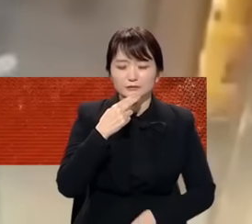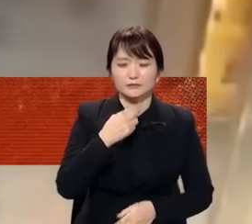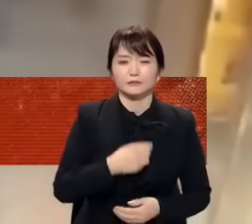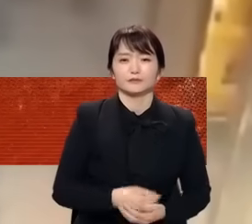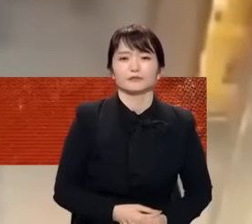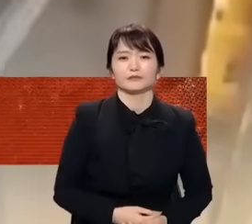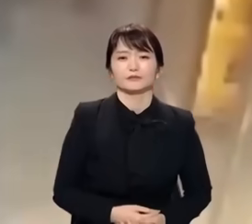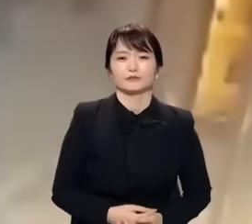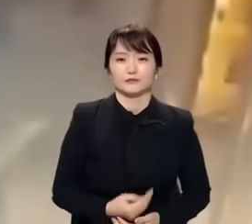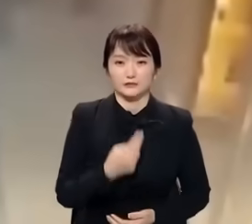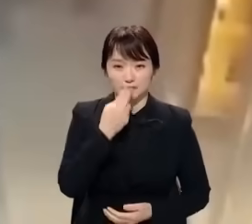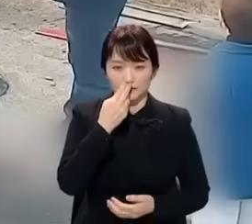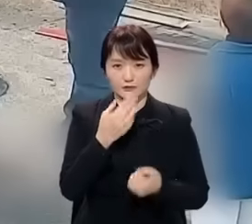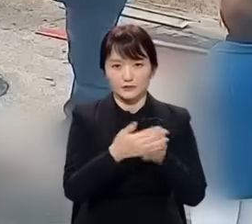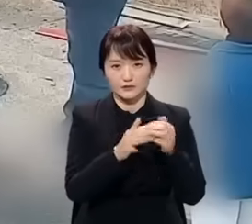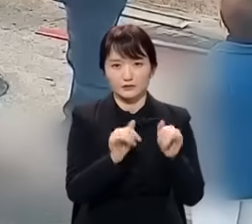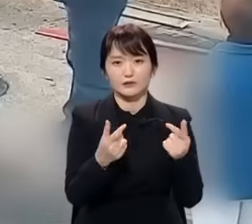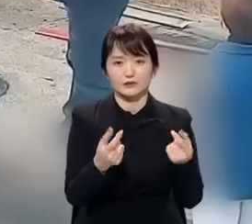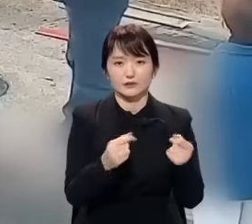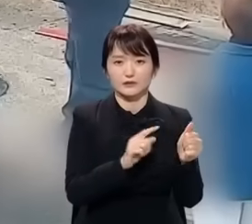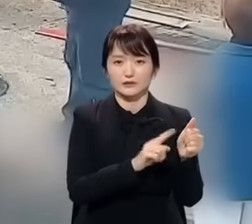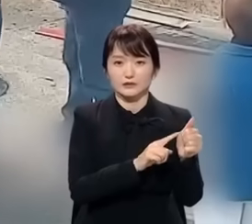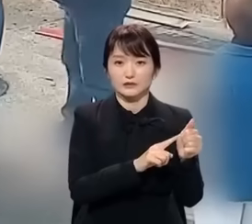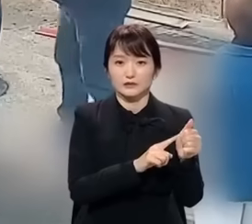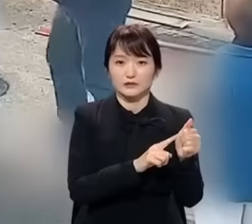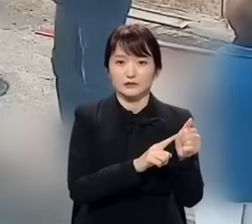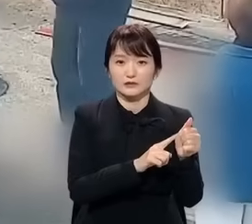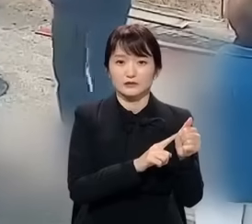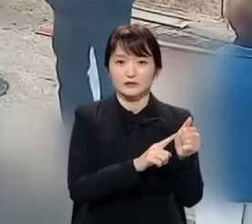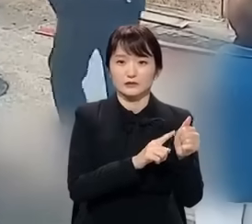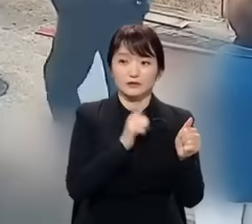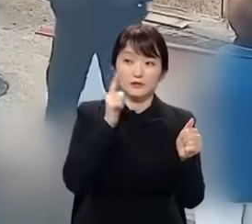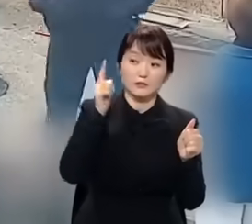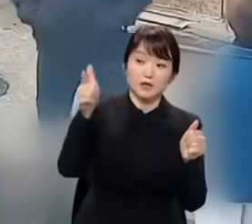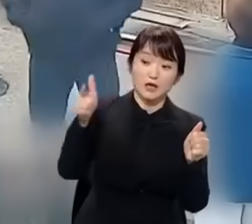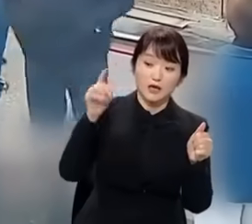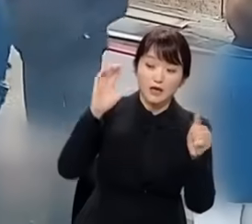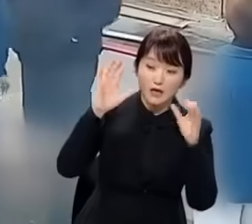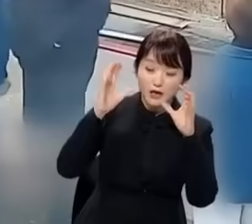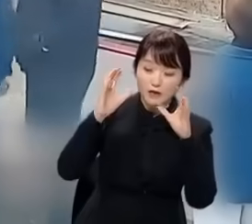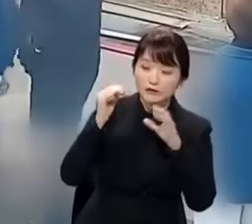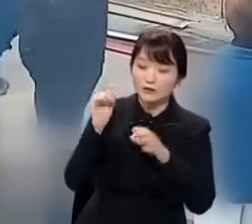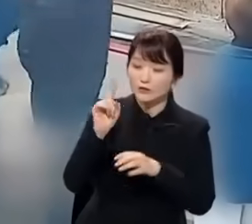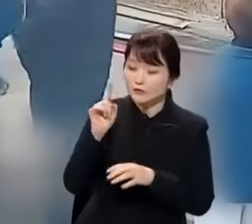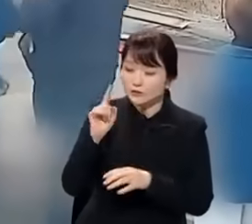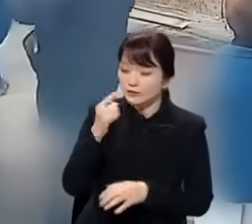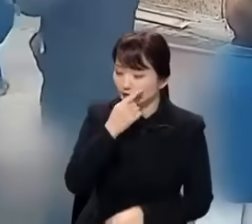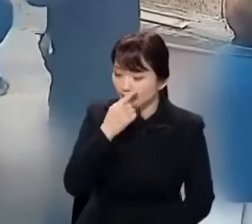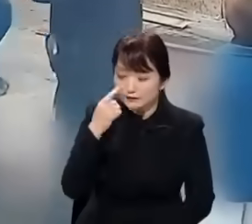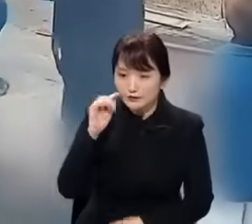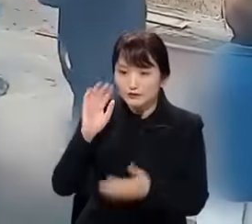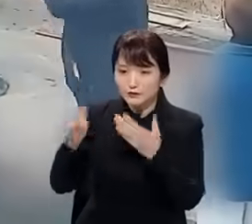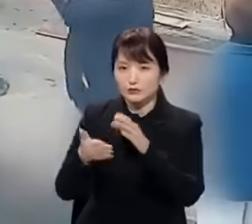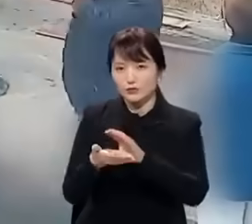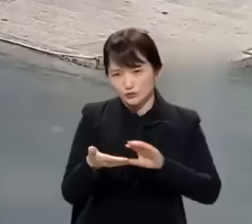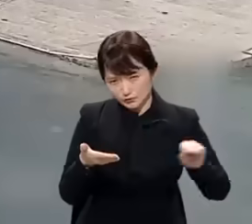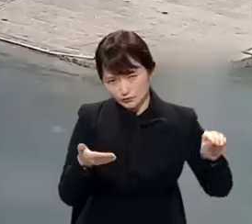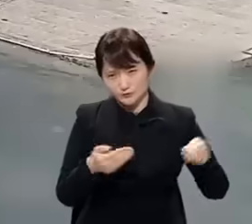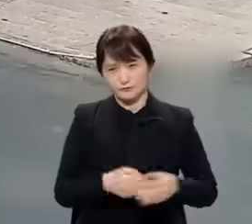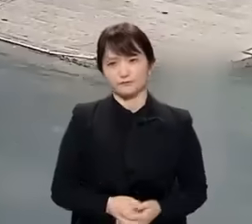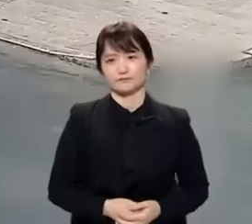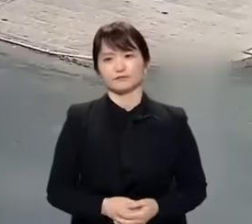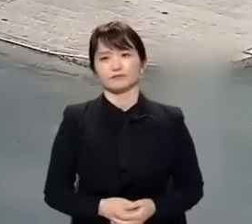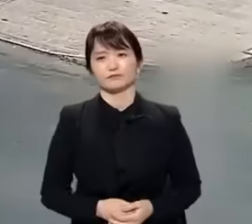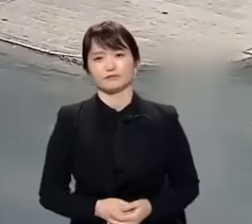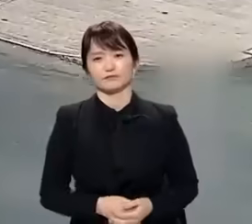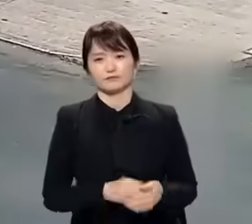하네요. 생명의 인이나 다름없었던 이 남성, 저 멀찍이서 아이 상태를 확인하고는 또 조용히 현장을 떠났다고 합니다. 아, 저런 분들이 꼭 그냥